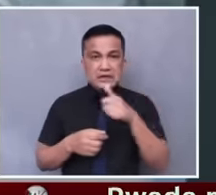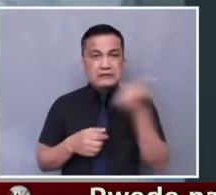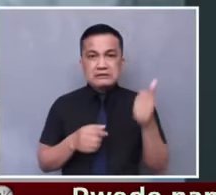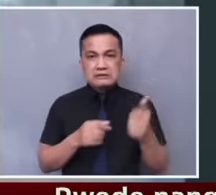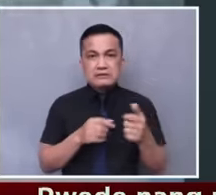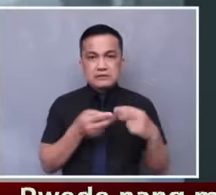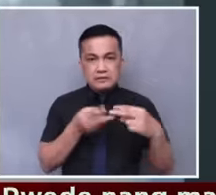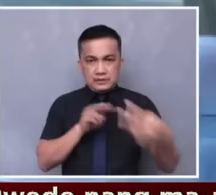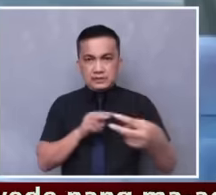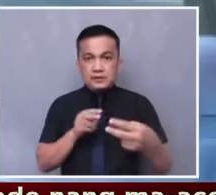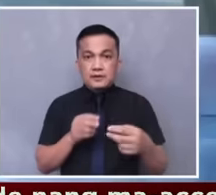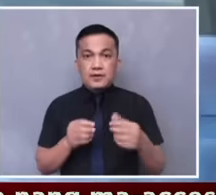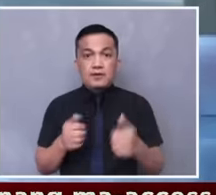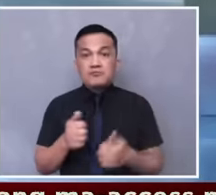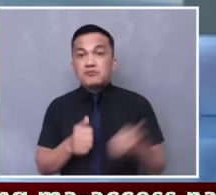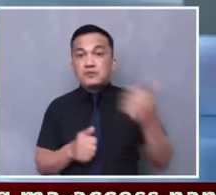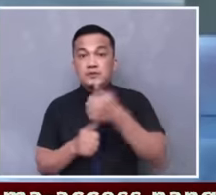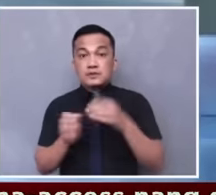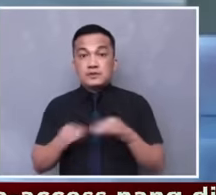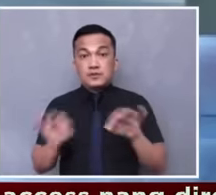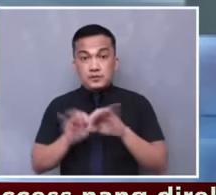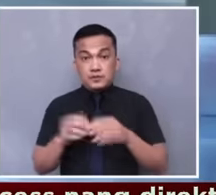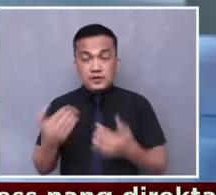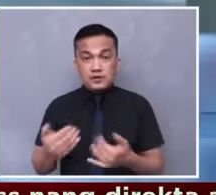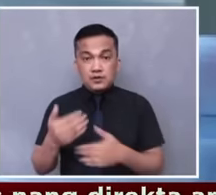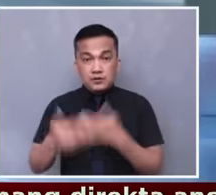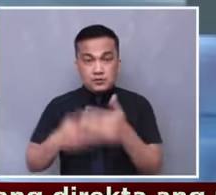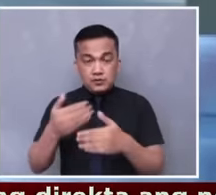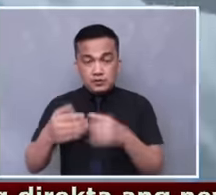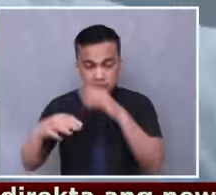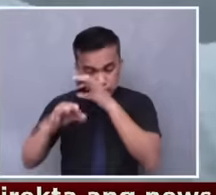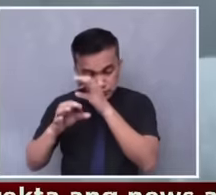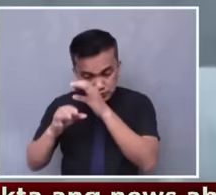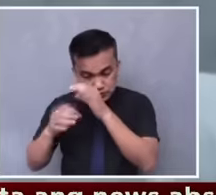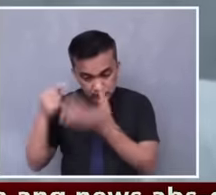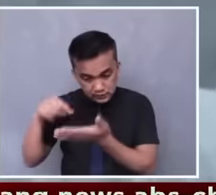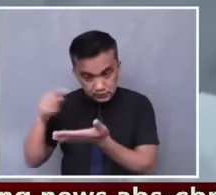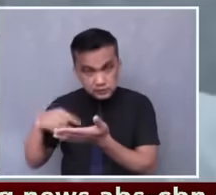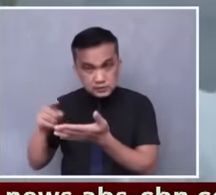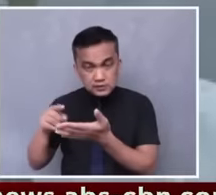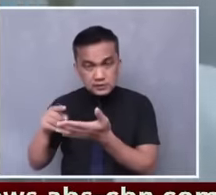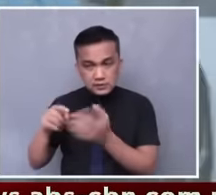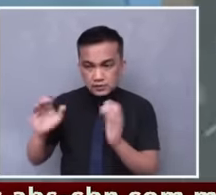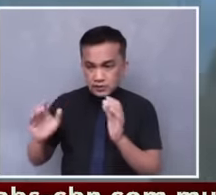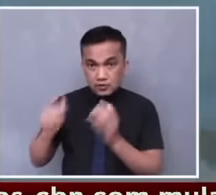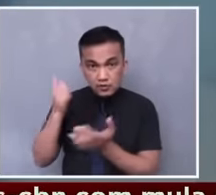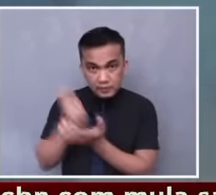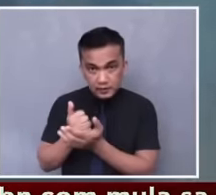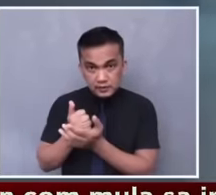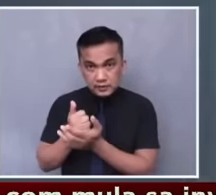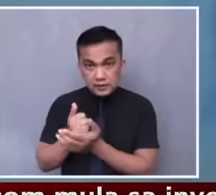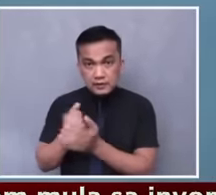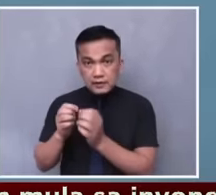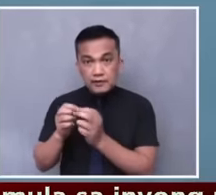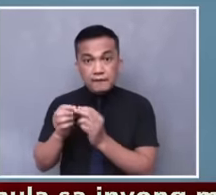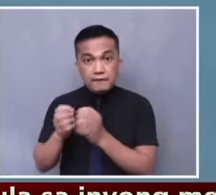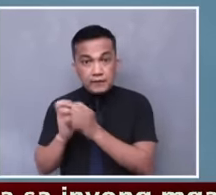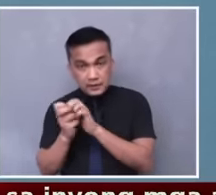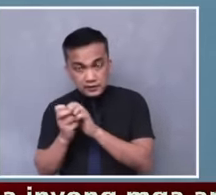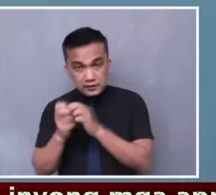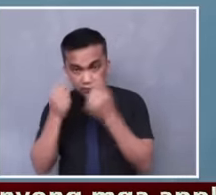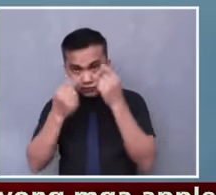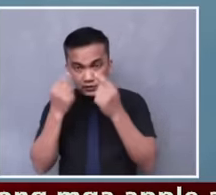ngayon, ang proseso ng whole genome sequencing na siyang makakapagkumpirma kung ang variant of concern ay